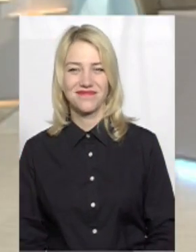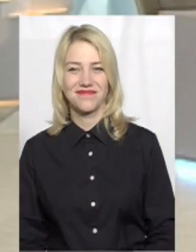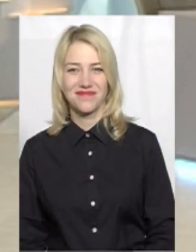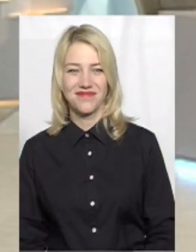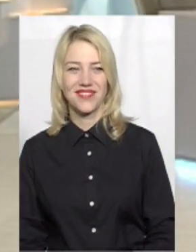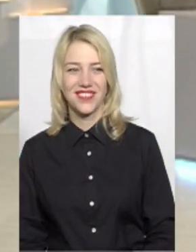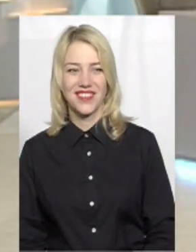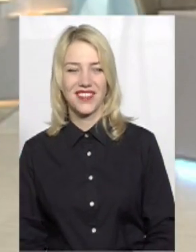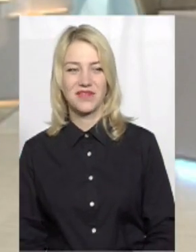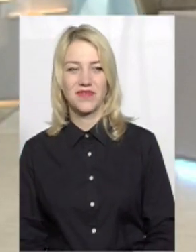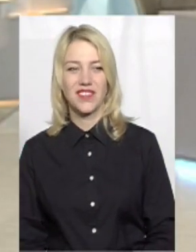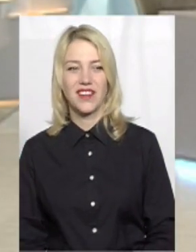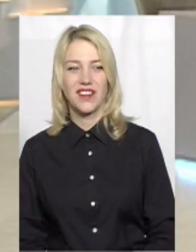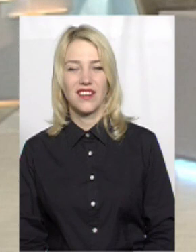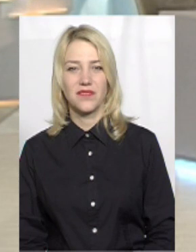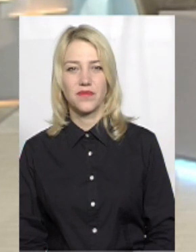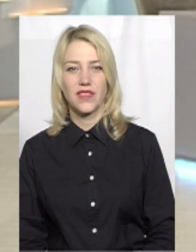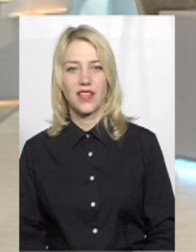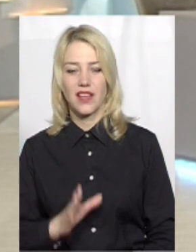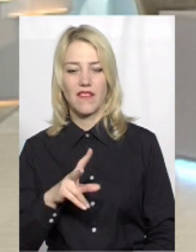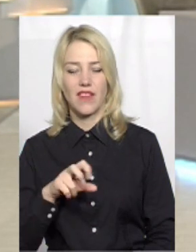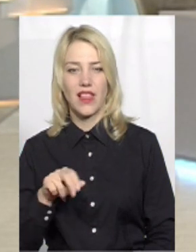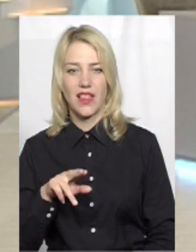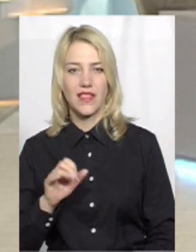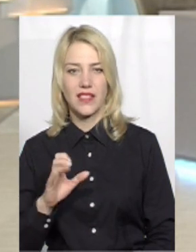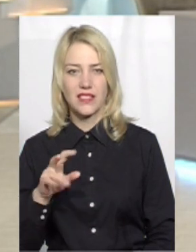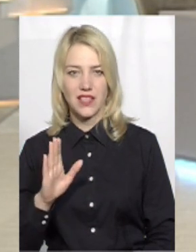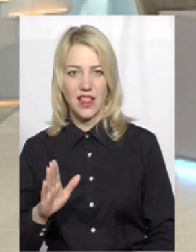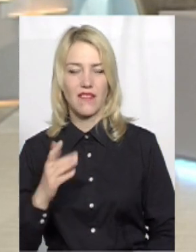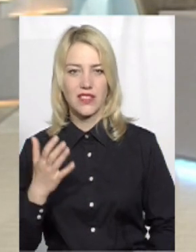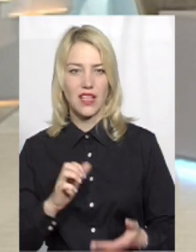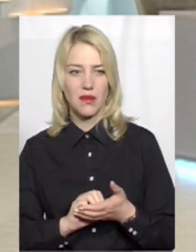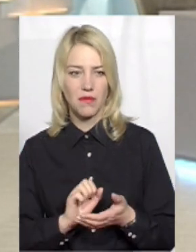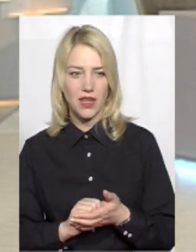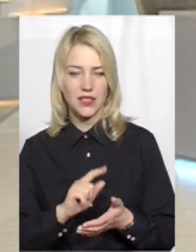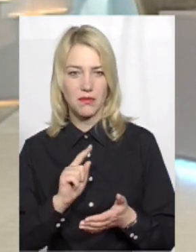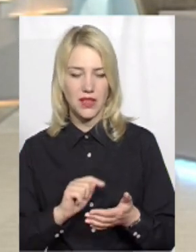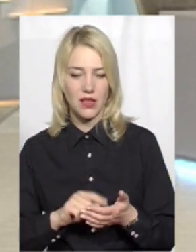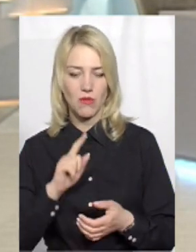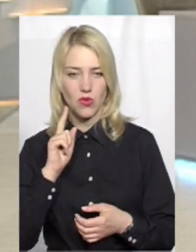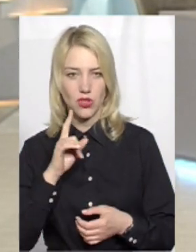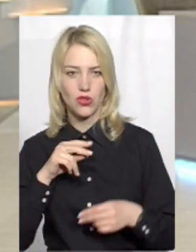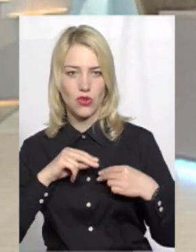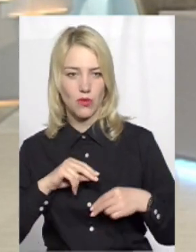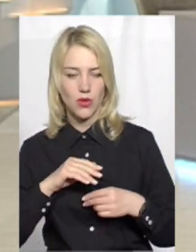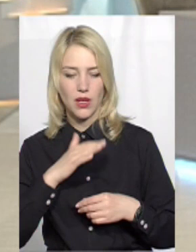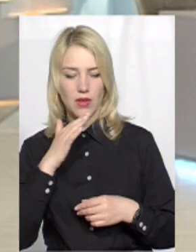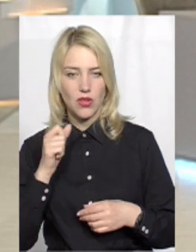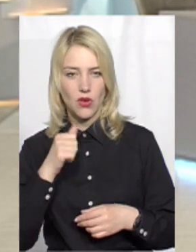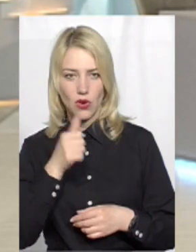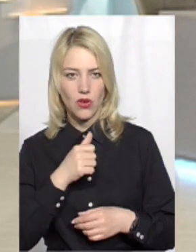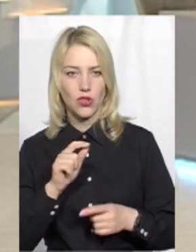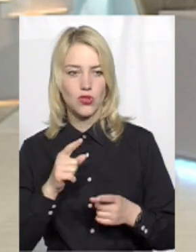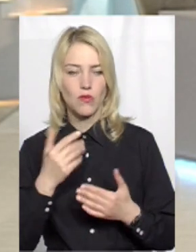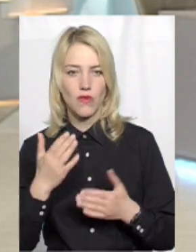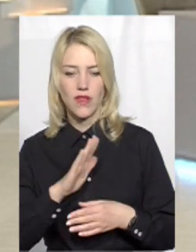Доречно передали привіт. Владислава, ви займаєтесь питанням молодіжної роботи вже не перший рік. У вас великий досвід. Чому ви